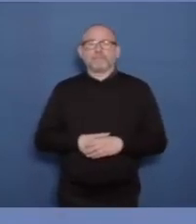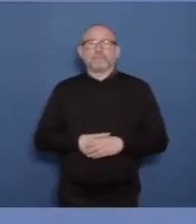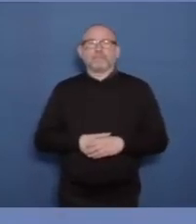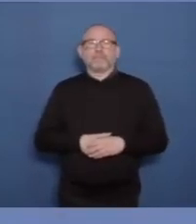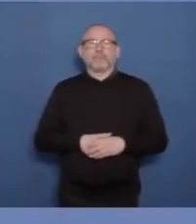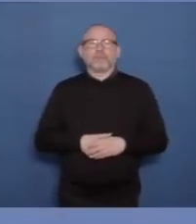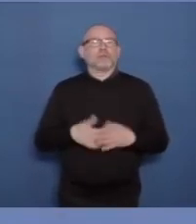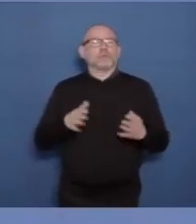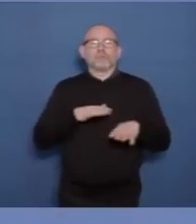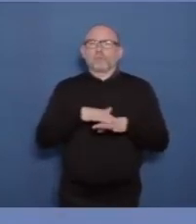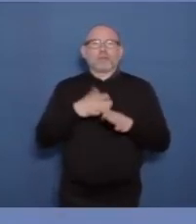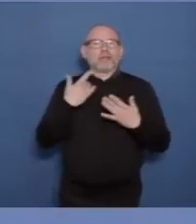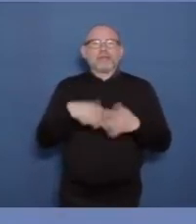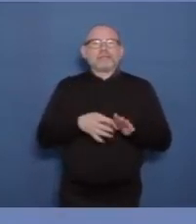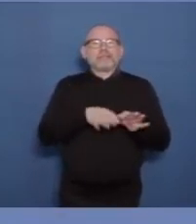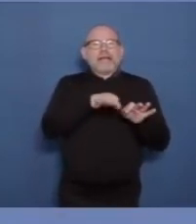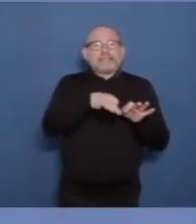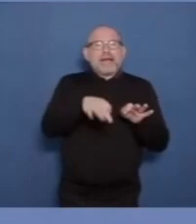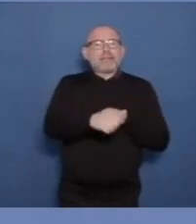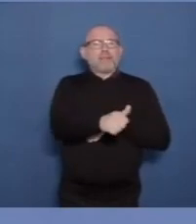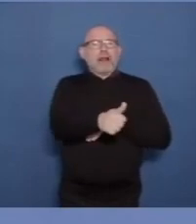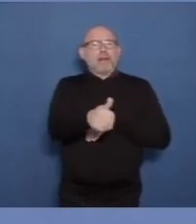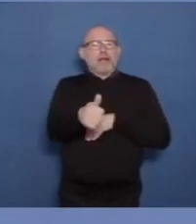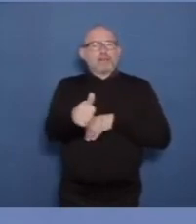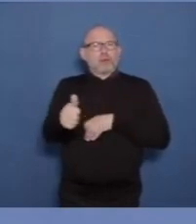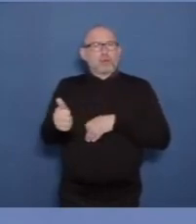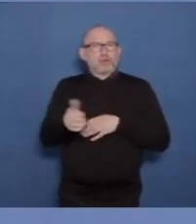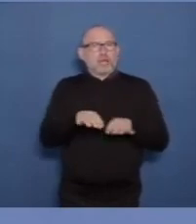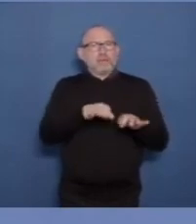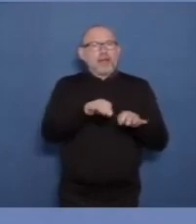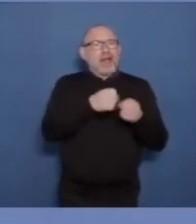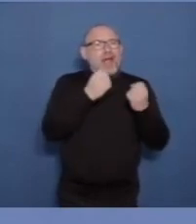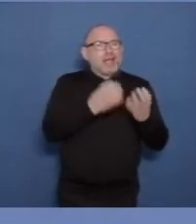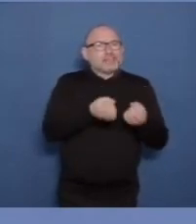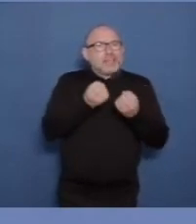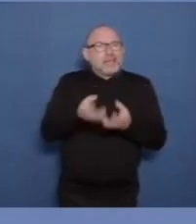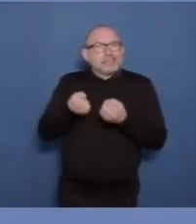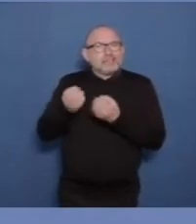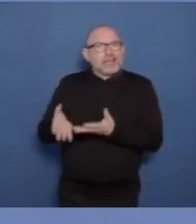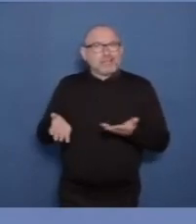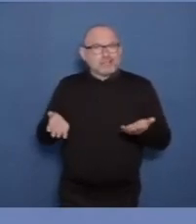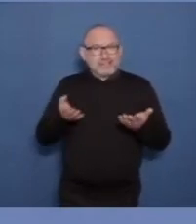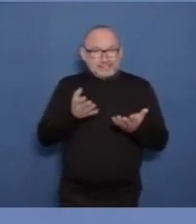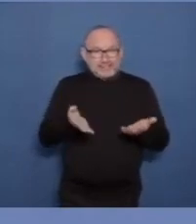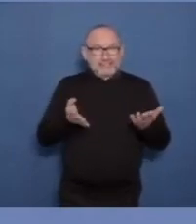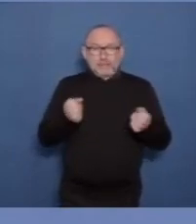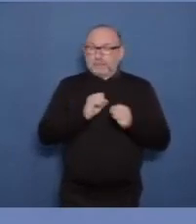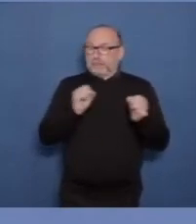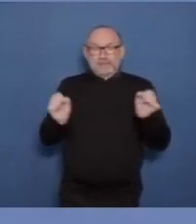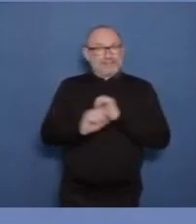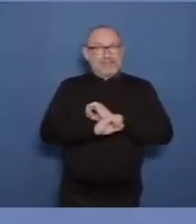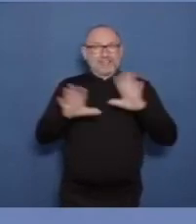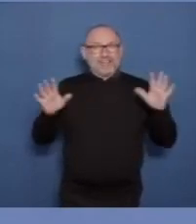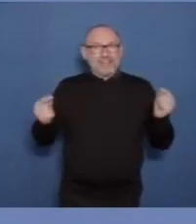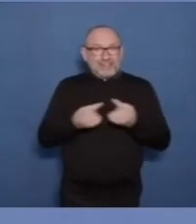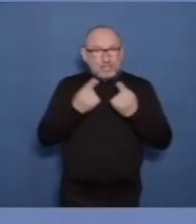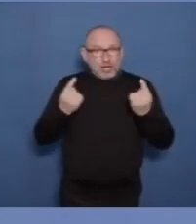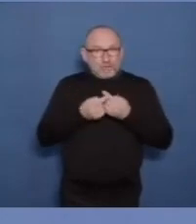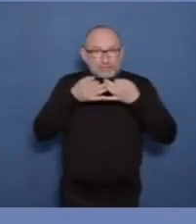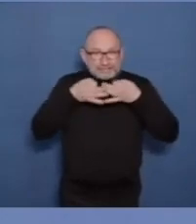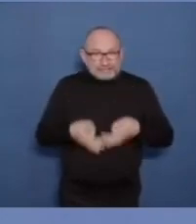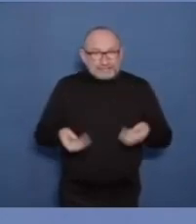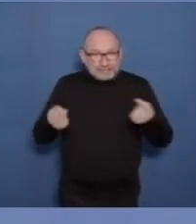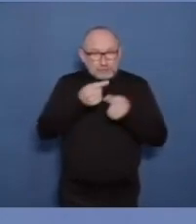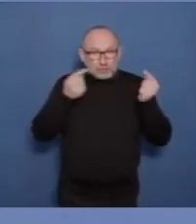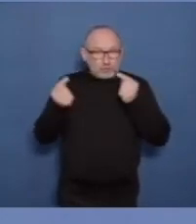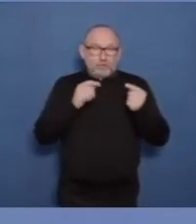nicht in die Beurteilung einzelner Ereignisse in diesem eskalierten Konflikt